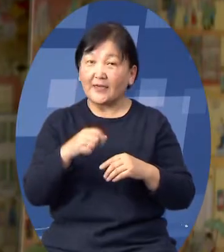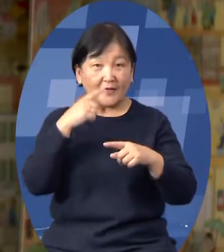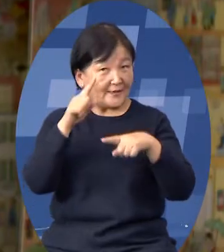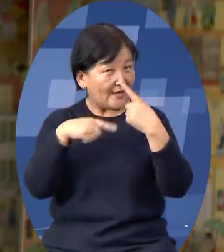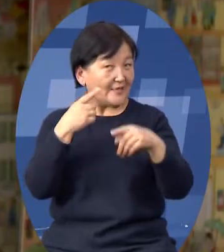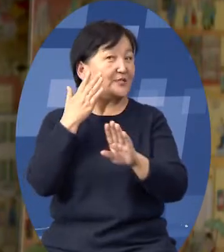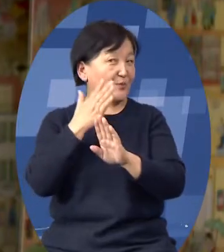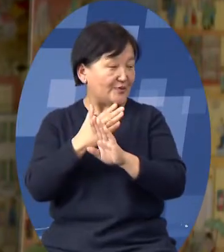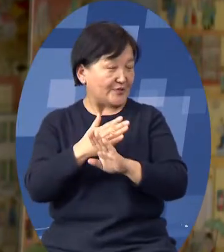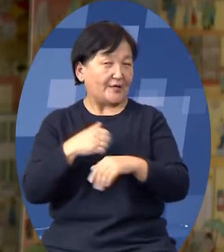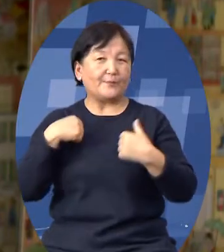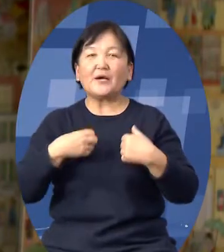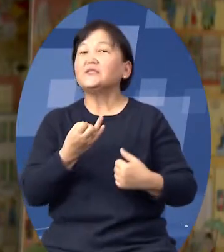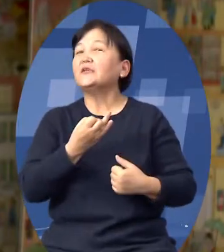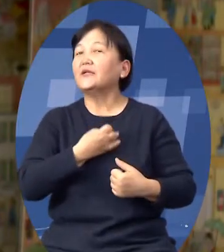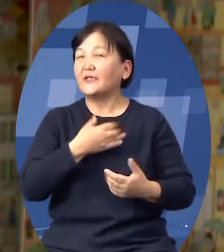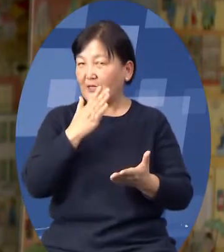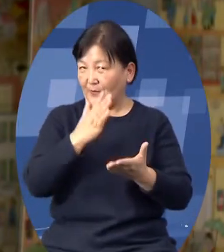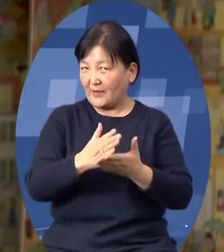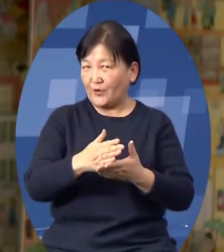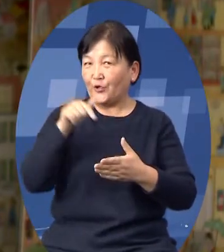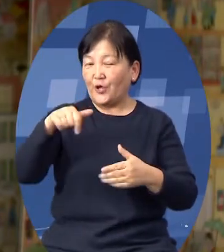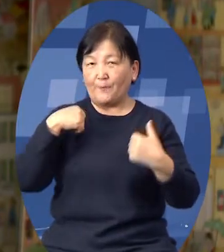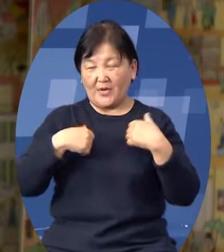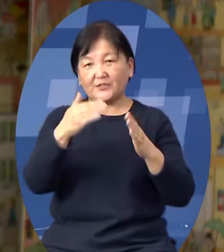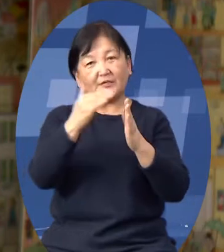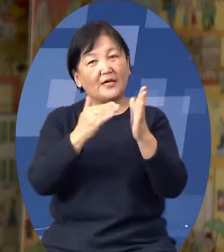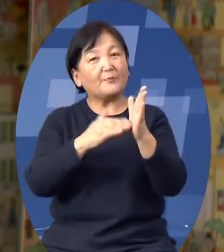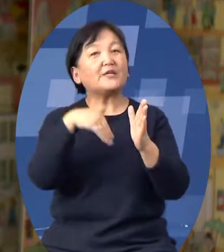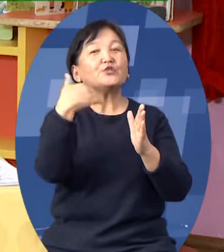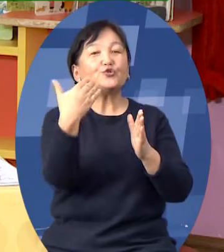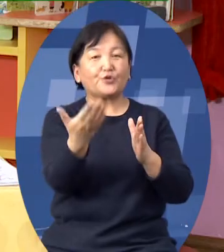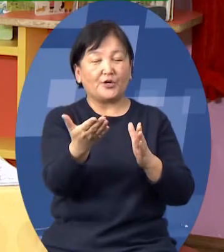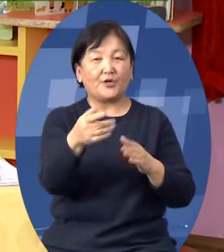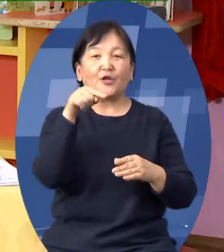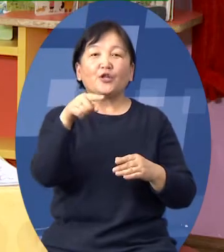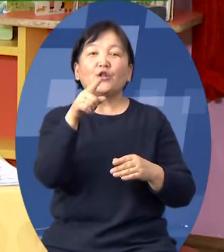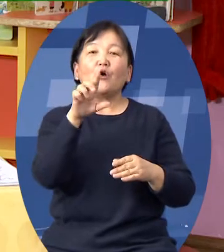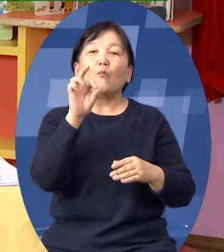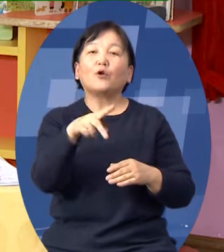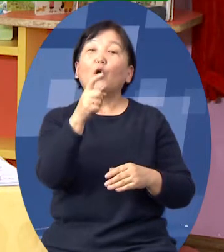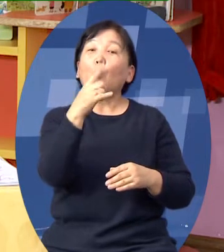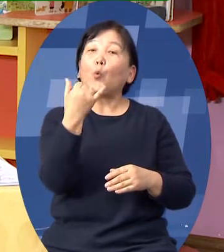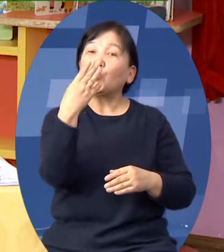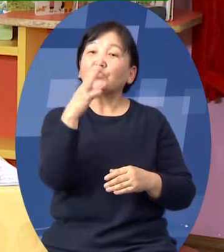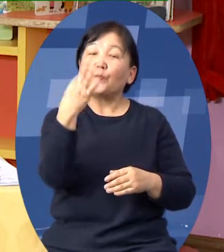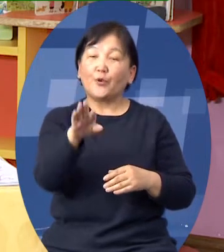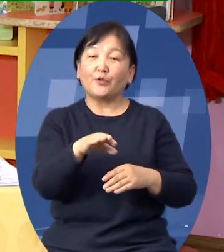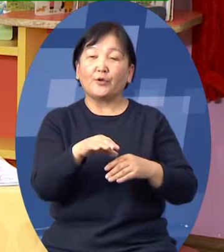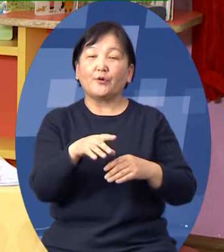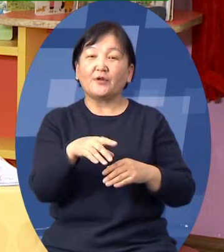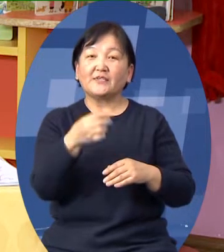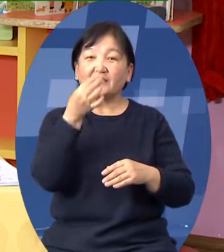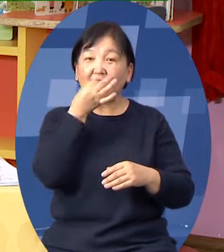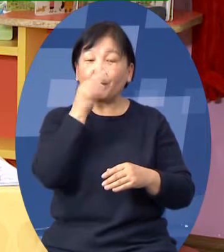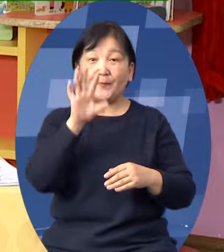За, ярилцсан гэдэгт багш нь итгэлтэй байна. Багш нь одоо тайлбарлаад өгье. Энэ бол хуш мод. Хуш мод